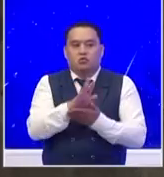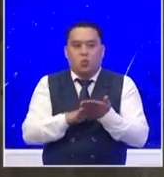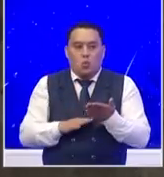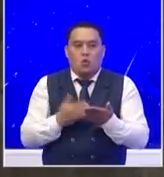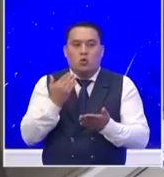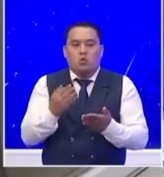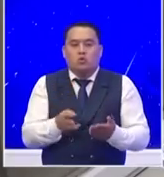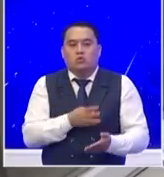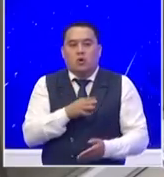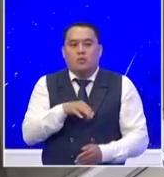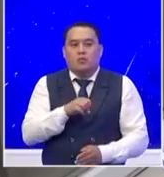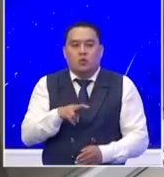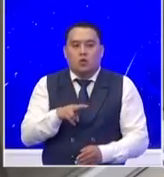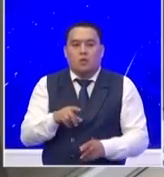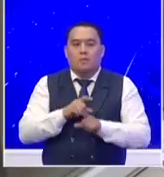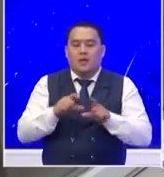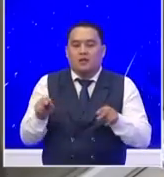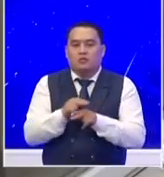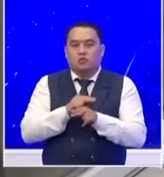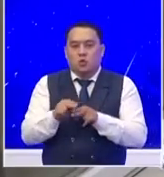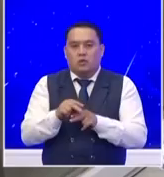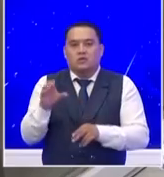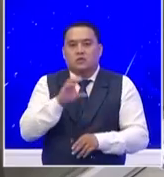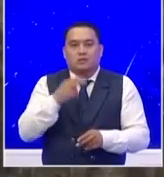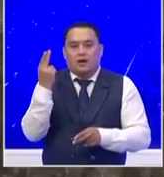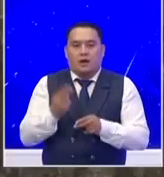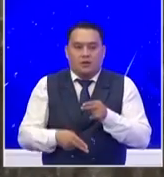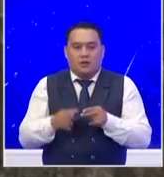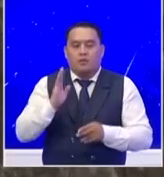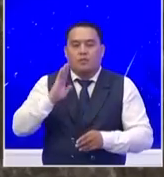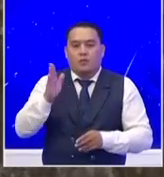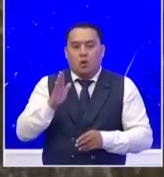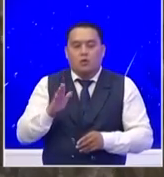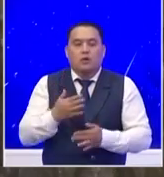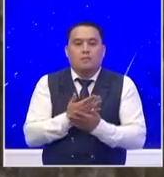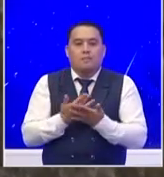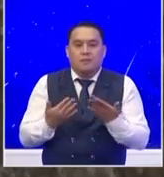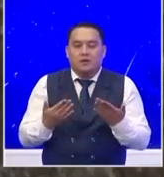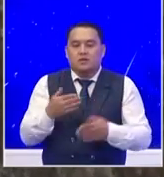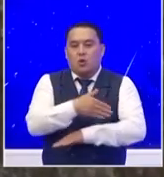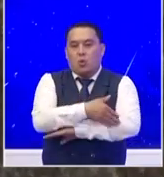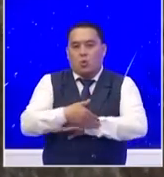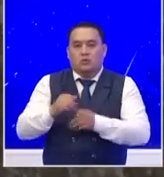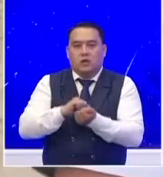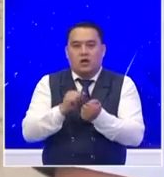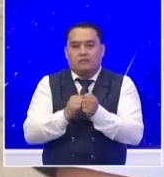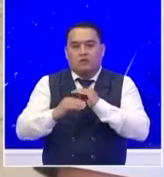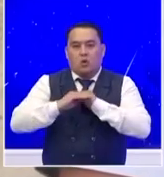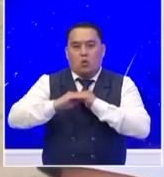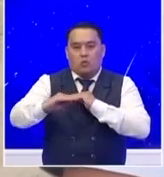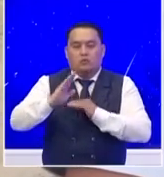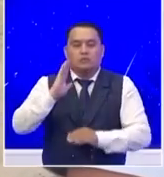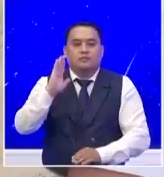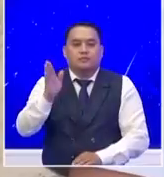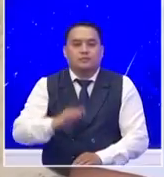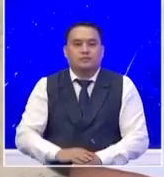Ал Ұмтыл ауылындағы мектептің күрделі жұмыстары 42-те аяқталады. Мұнан бөлек округтегі бірнеше көшені асфальттау жоспарда. Жұмыспен қамту